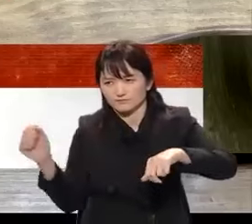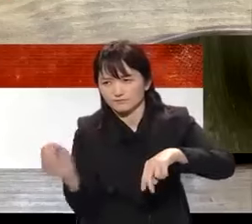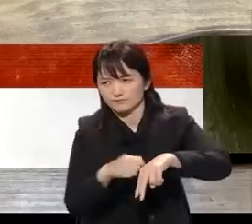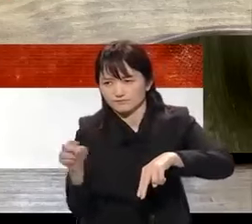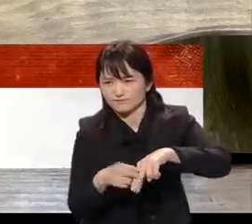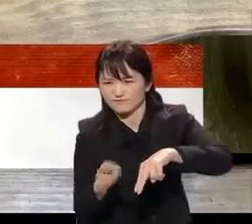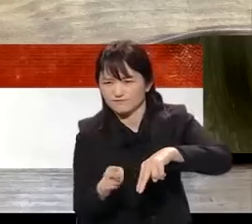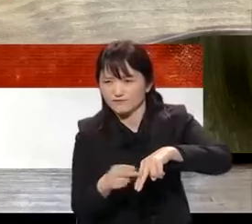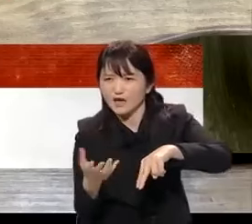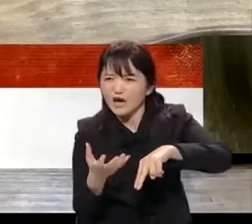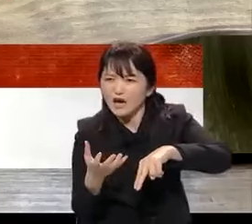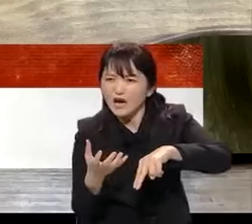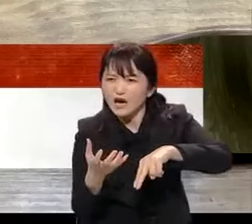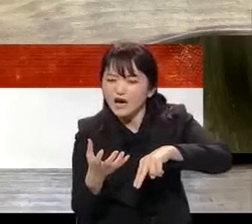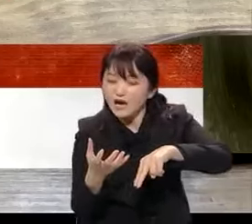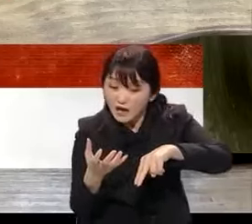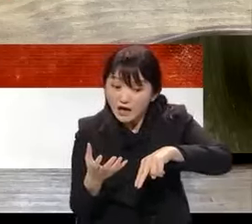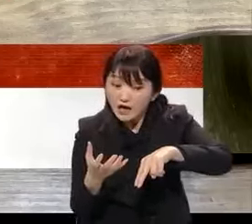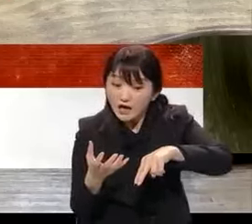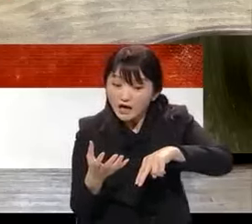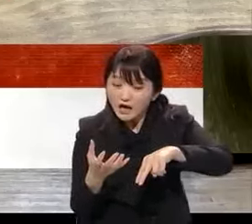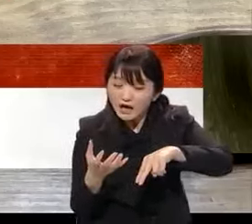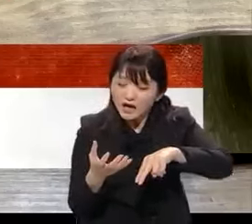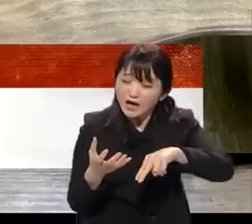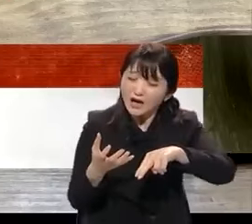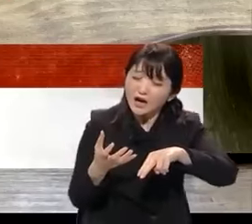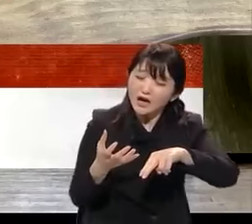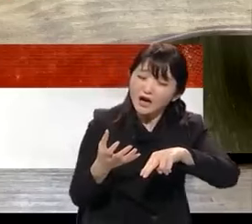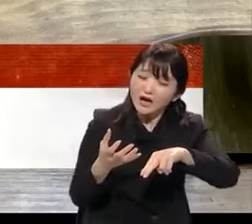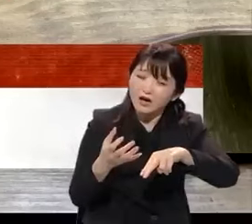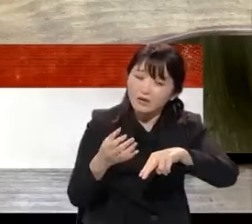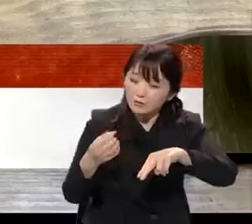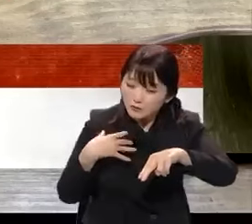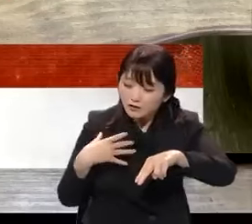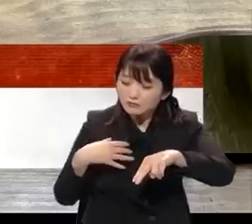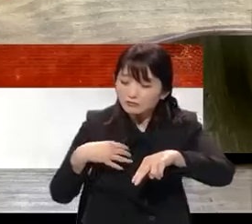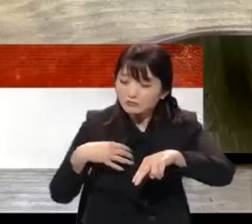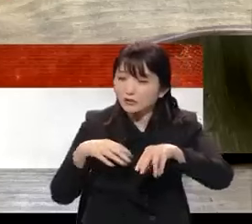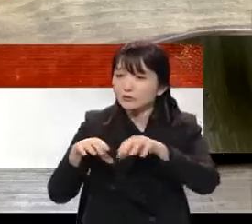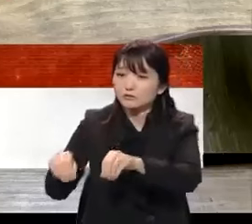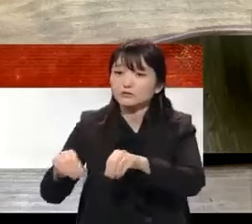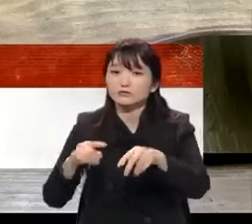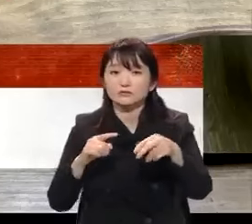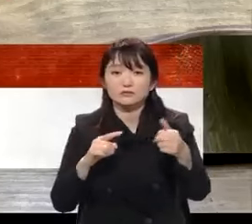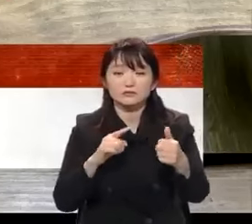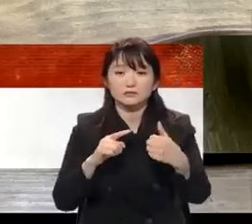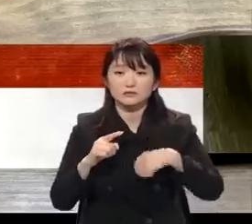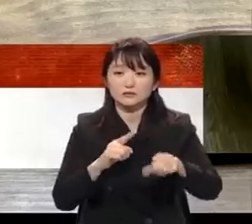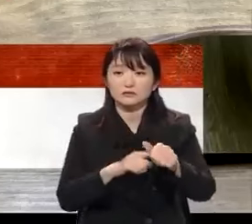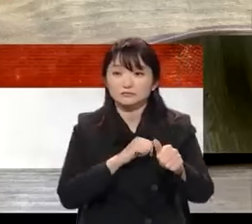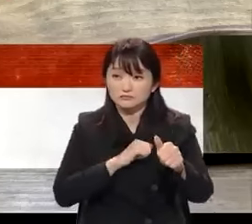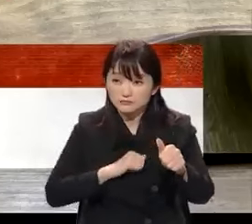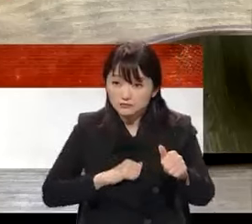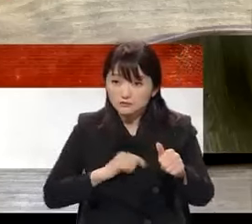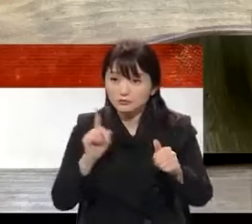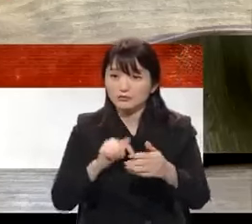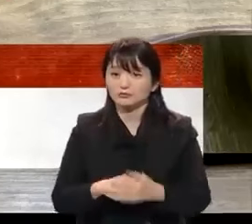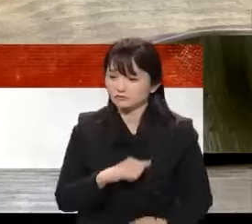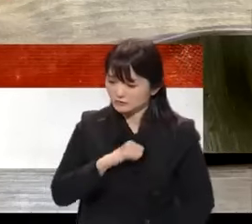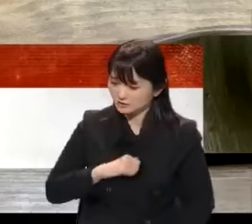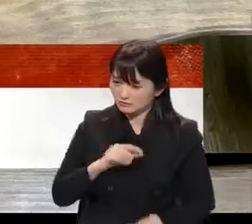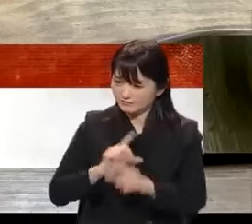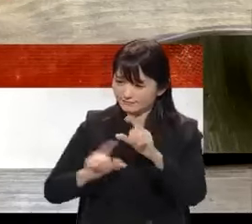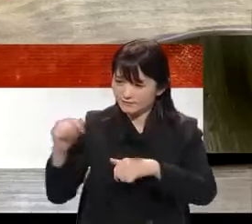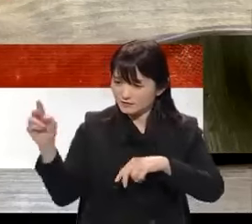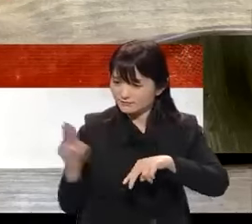표를 내면은 적당히 하려고 했는데 얘가 참더라고요. 그래서 아니 참으면 막 애기 그러면 막 더 때려도 되는 거예요?